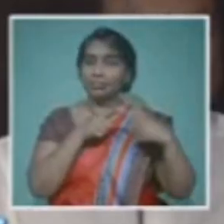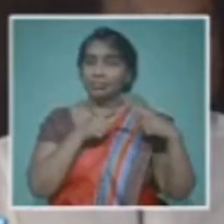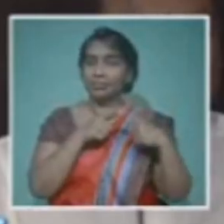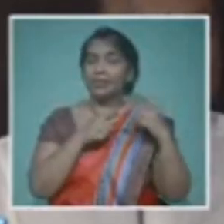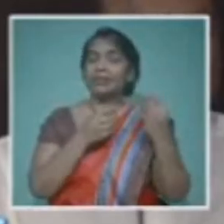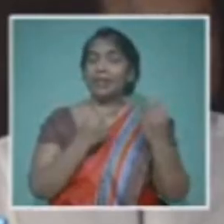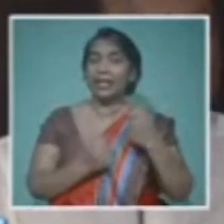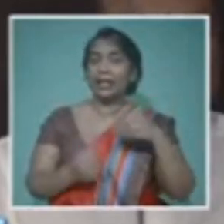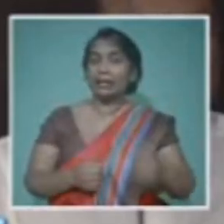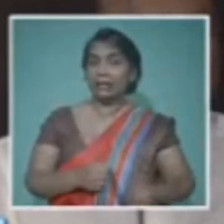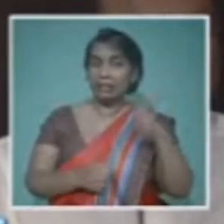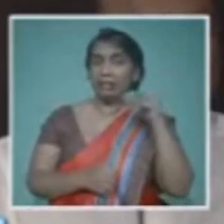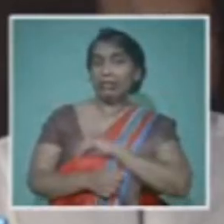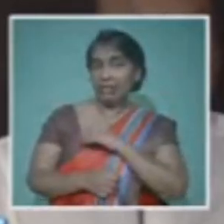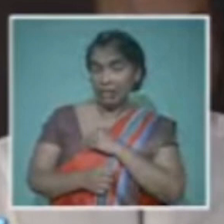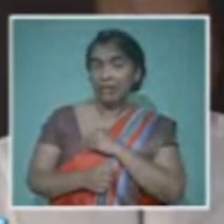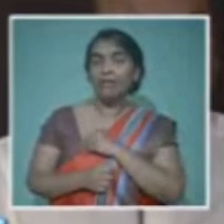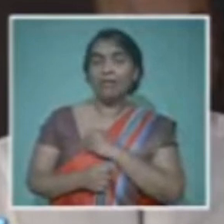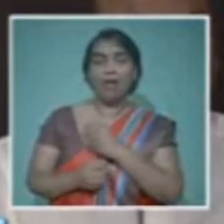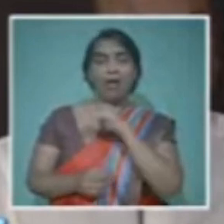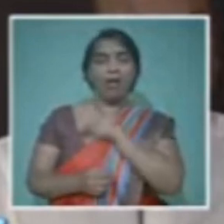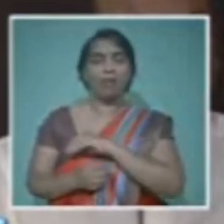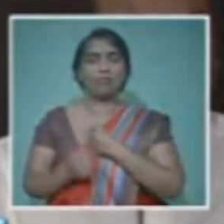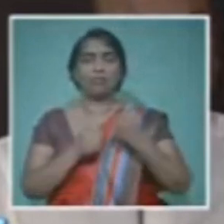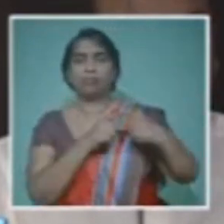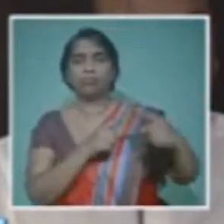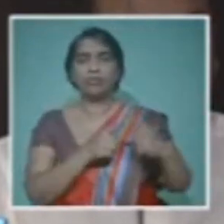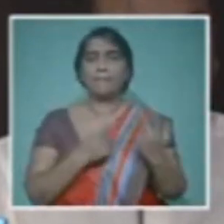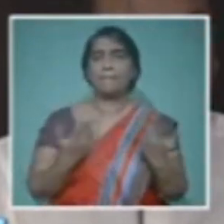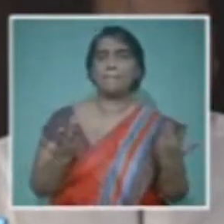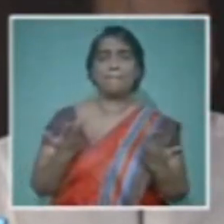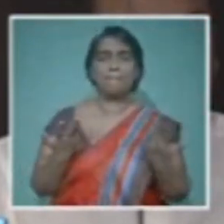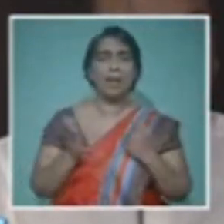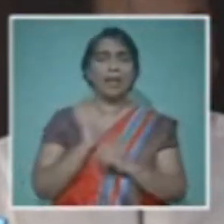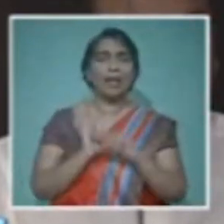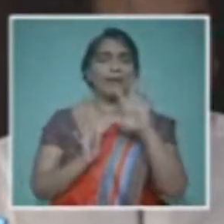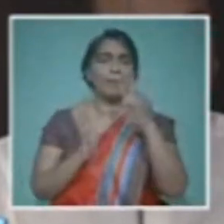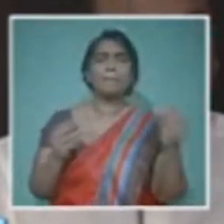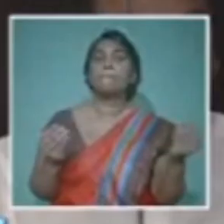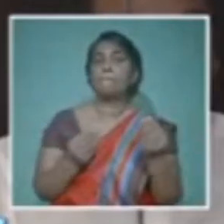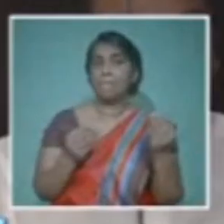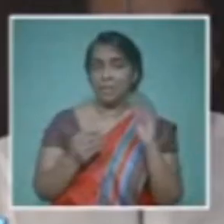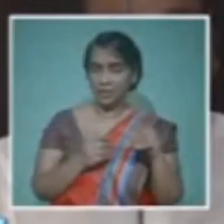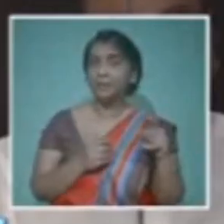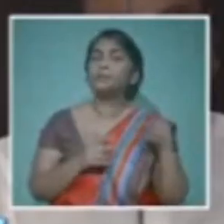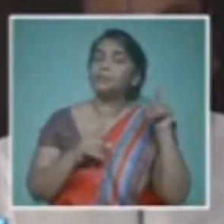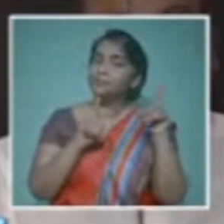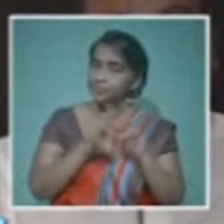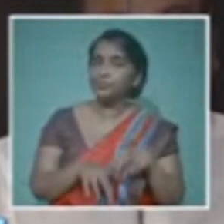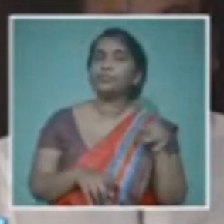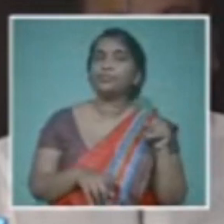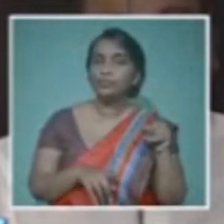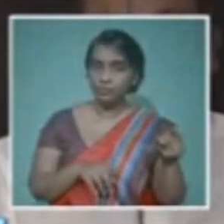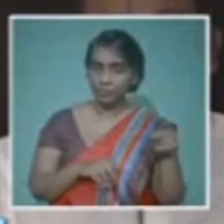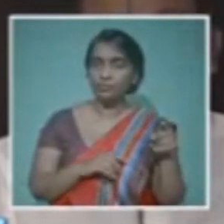ක්‍රමයට දුවන ත්‍රී වීල් රථත් වුණටත් ආදාය මාර්ග සපයා ගන්න විදිහක් නැහැ. මේ ලීටර් 5 ප්‍රමාණවත් නැහැ කියන එක. ඒ වගේම තමයි ද